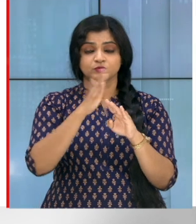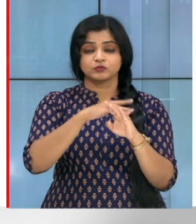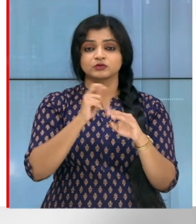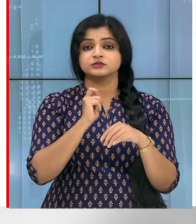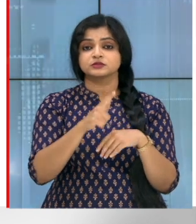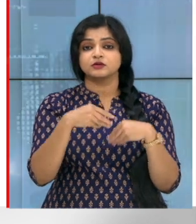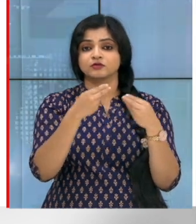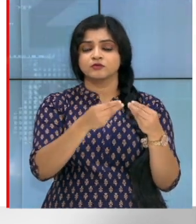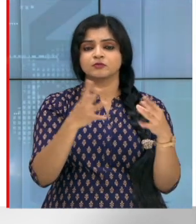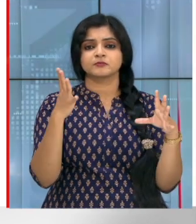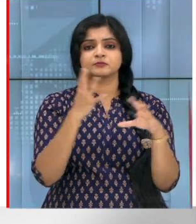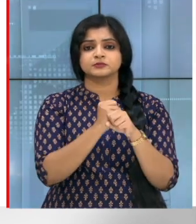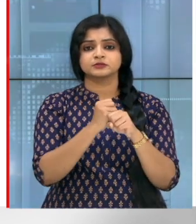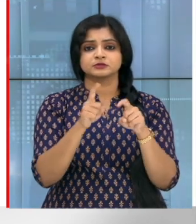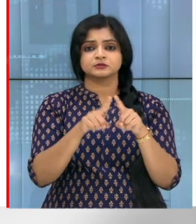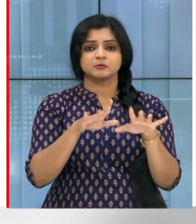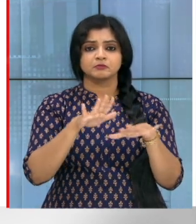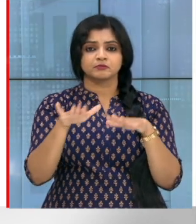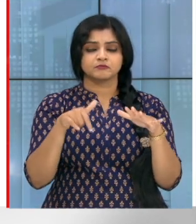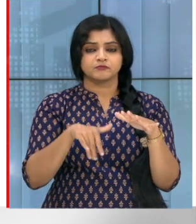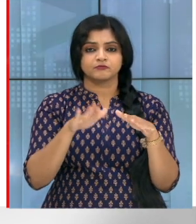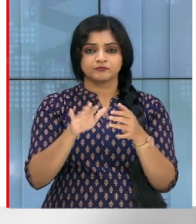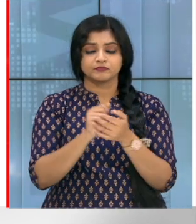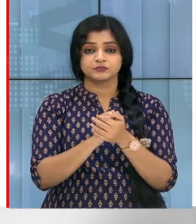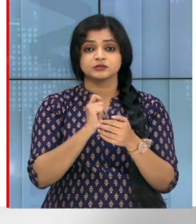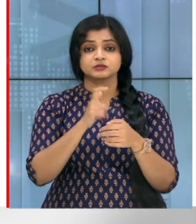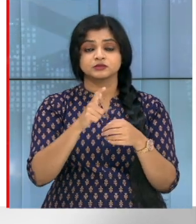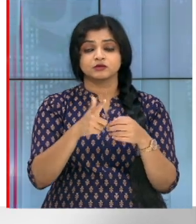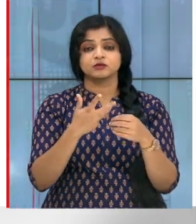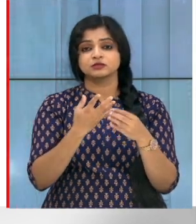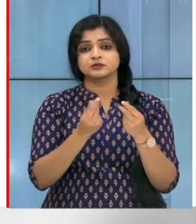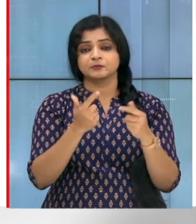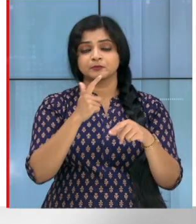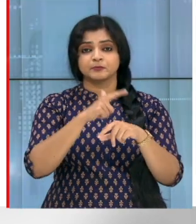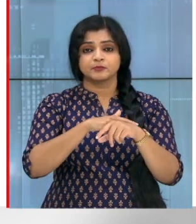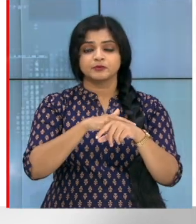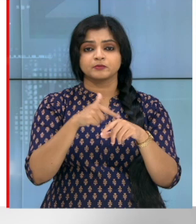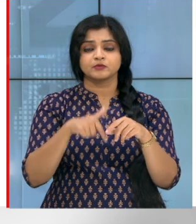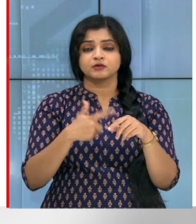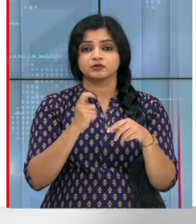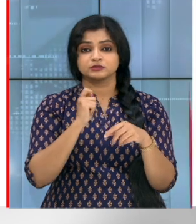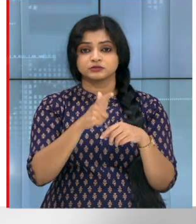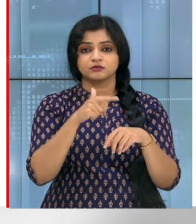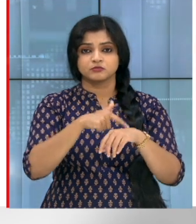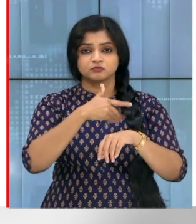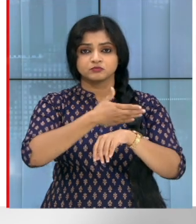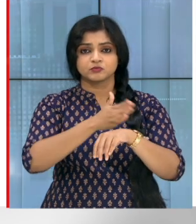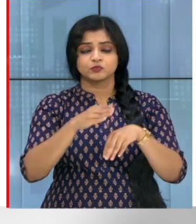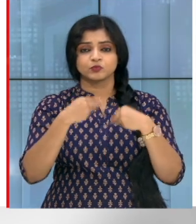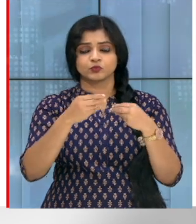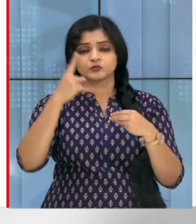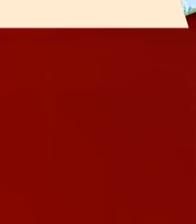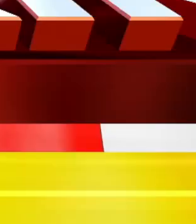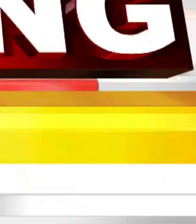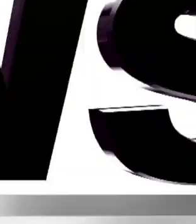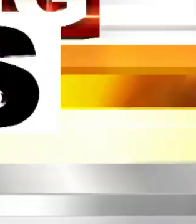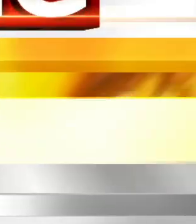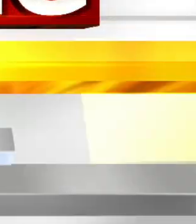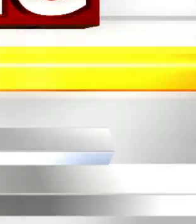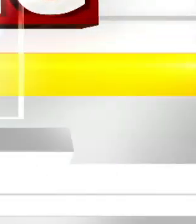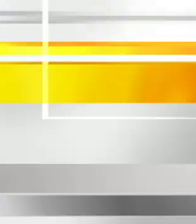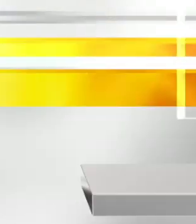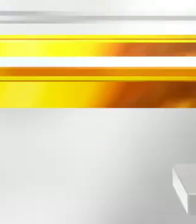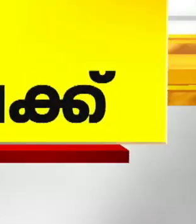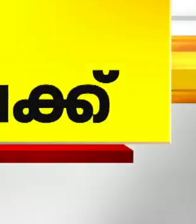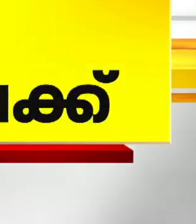നൽകാൻ കഴിയാത്ത ഒരു സാഹചര്യമാണ്. വരുമാനം പലപ്പോഴും ബോധപൂർവമായി ഈ ശമ്പളം വൈകിപ്പിക്കുന്ന ഒരു നിലപാട് അല്ലെങ്കിൽ അത്തരത്തിലൊരു